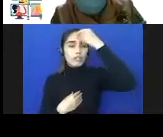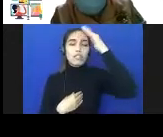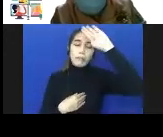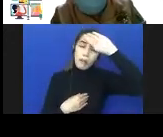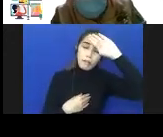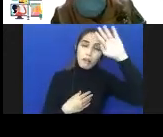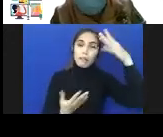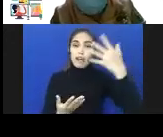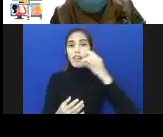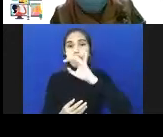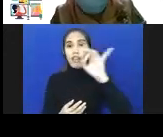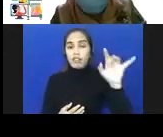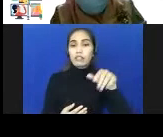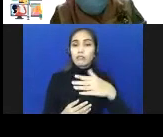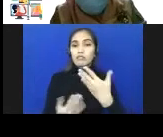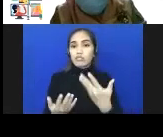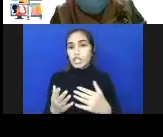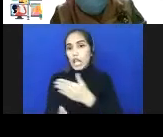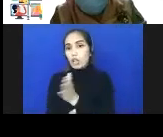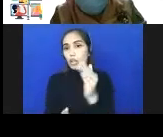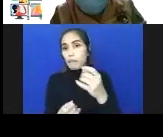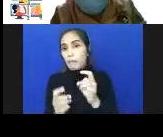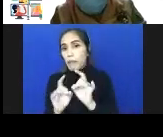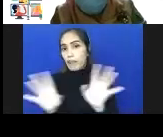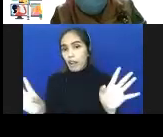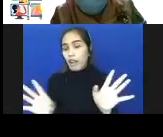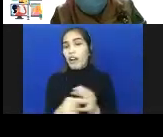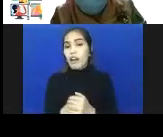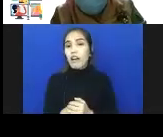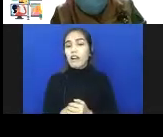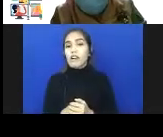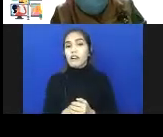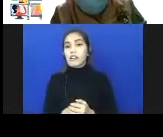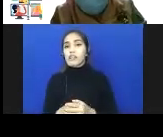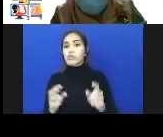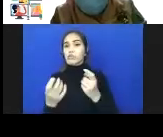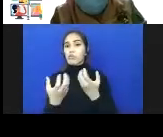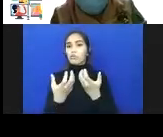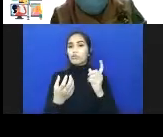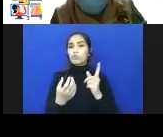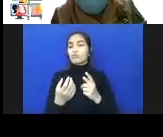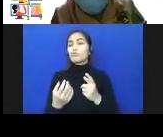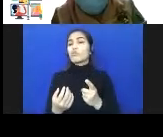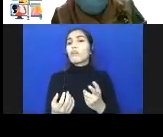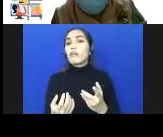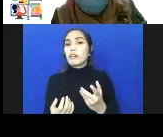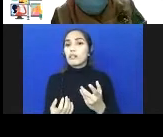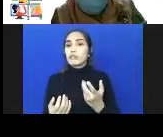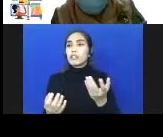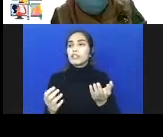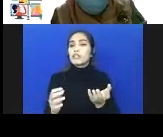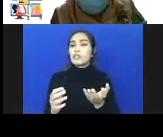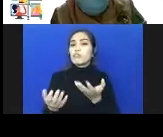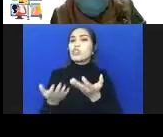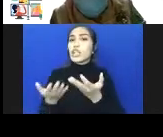jelas alurnya berbeda. Karena kita untuk menghindari jangan sampai